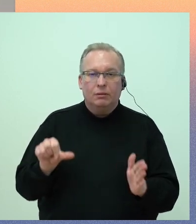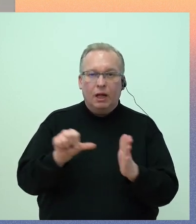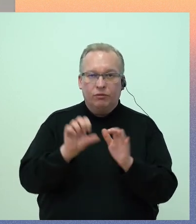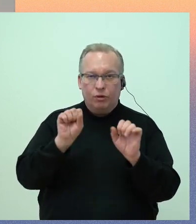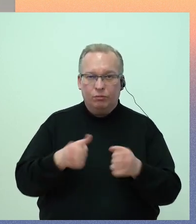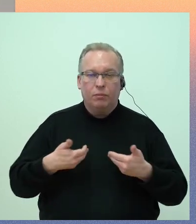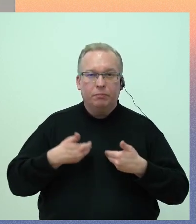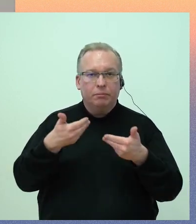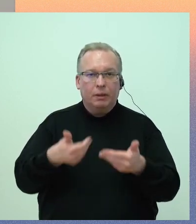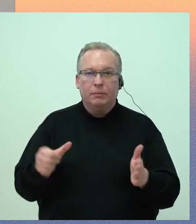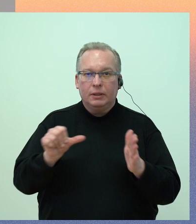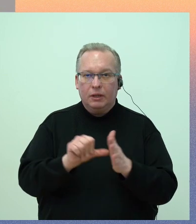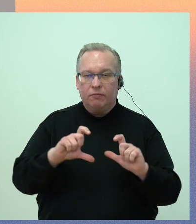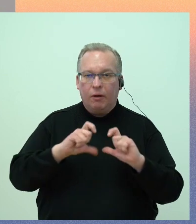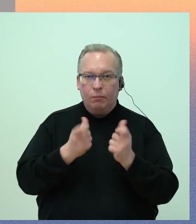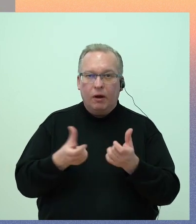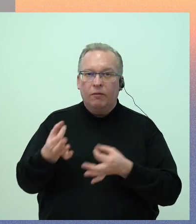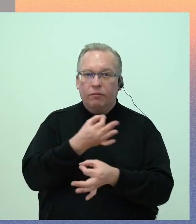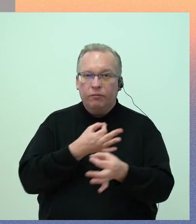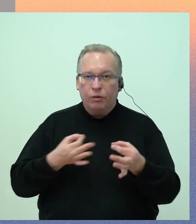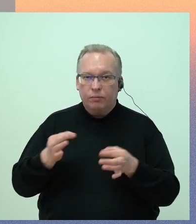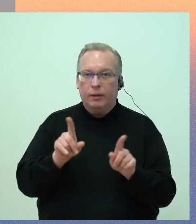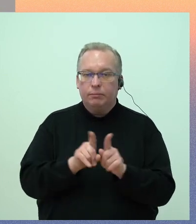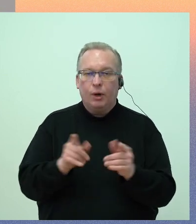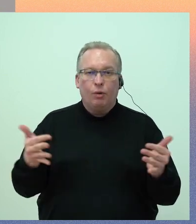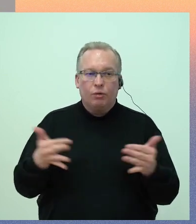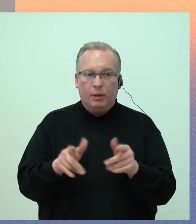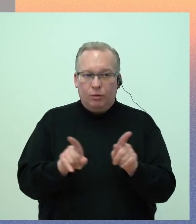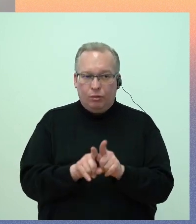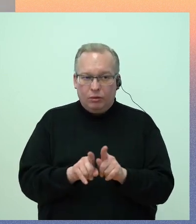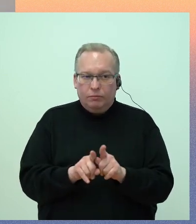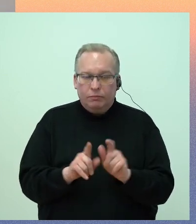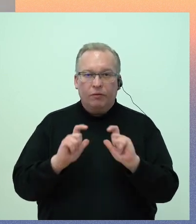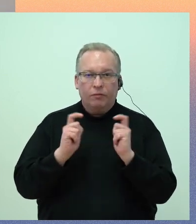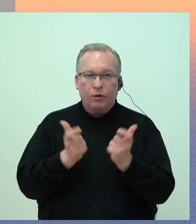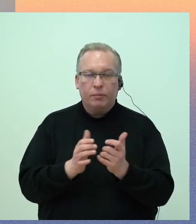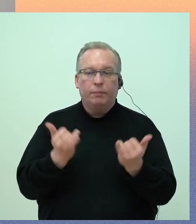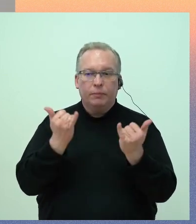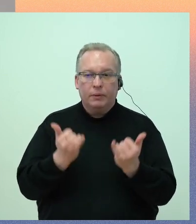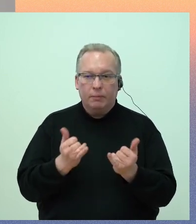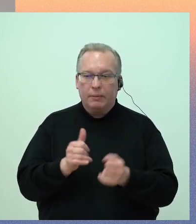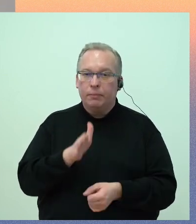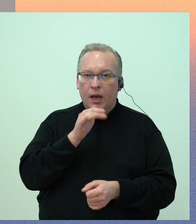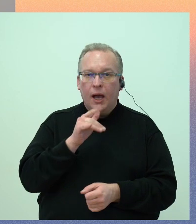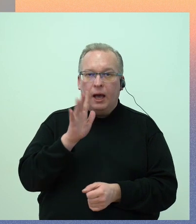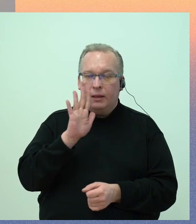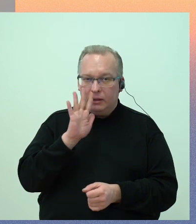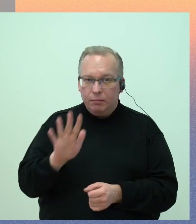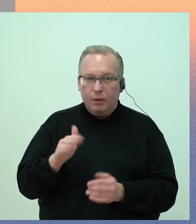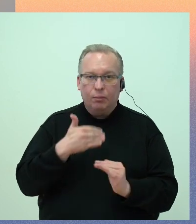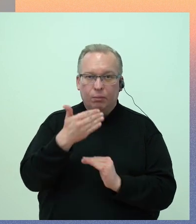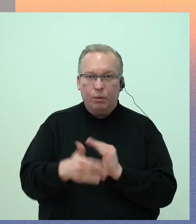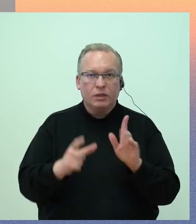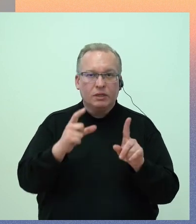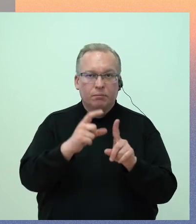už pakvietimą dalyvauti forume ir kad suorganizavote tokį forumą. Dabar antisemitizmas, ypač po spalio